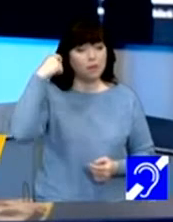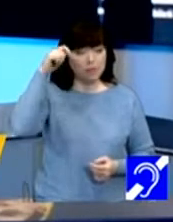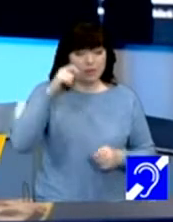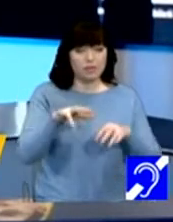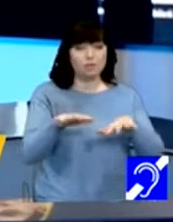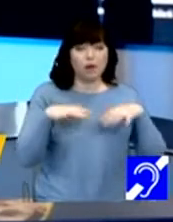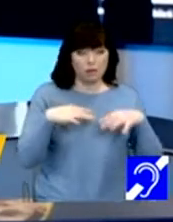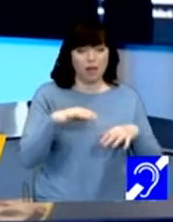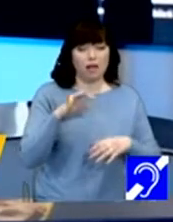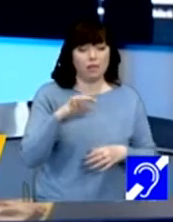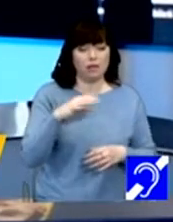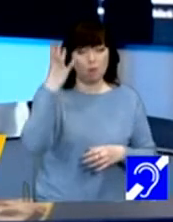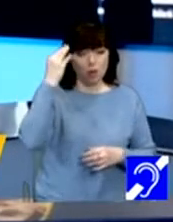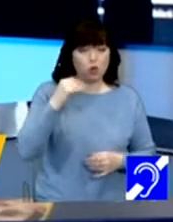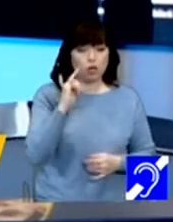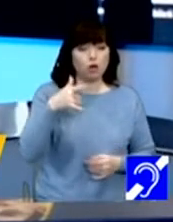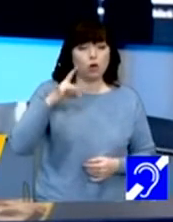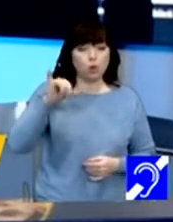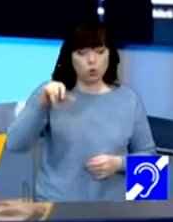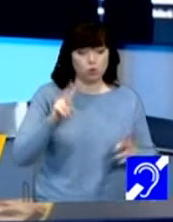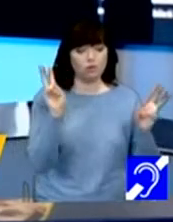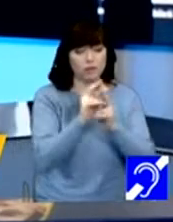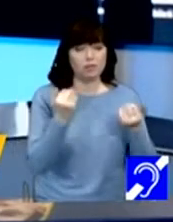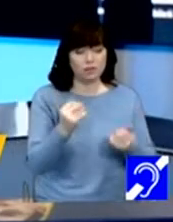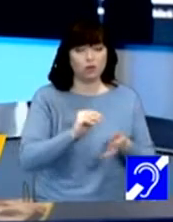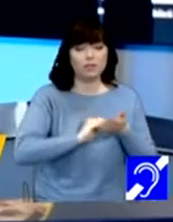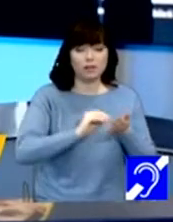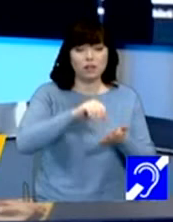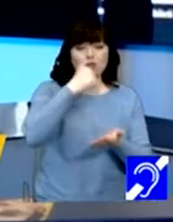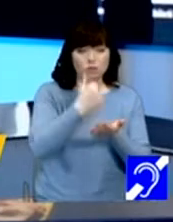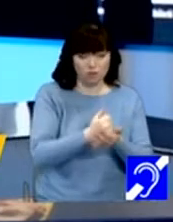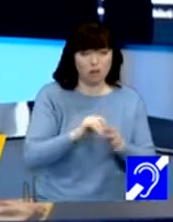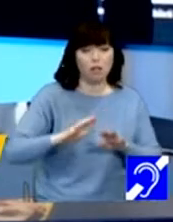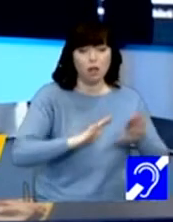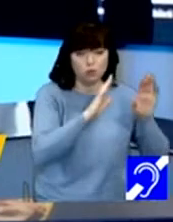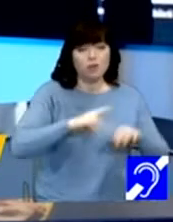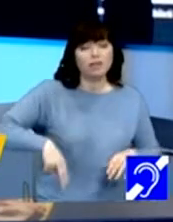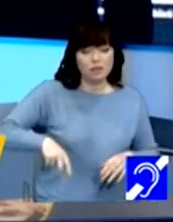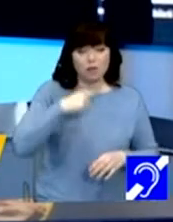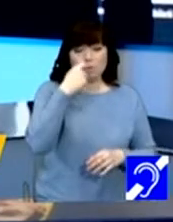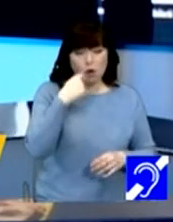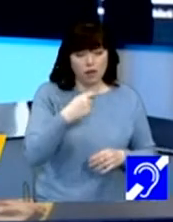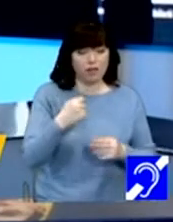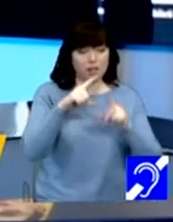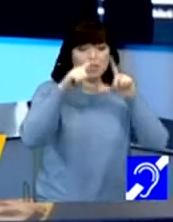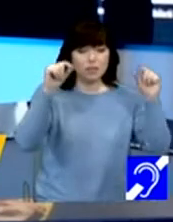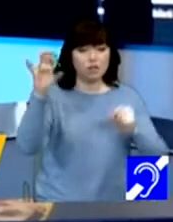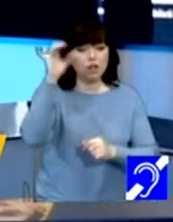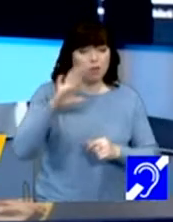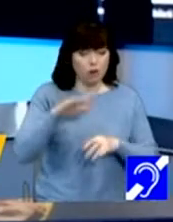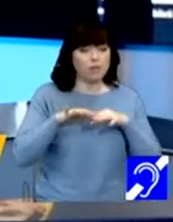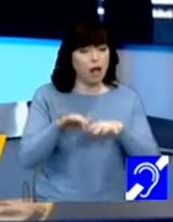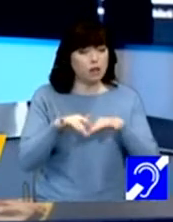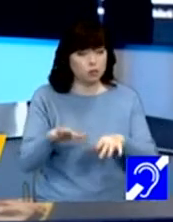Președintele Parlamentului Republicii Moldova, Igor Grosu, s-a întâlnit astăzi cu secretarul general adjunct, directorul politic al Serviciului European de